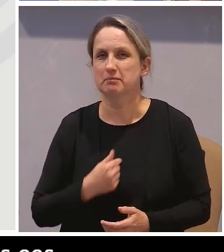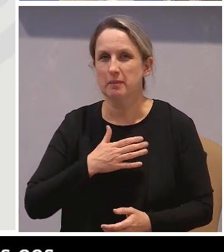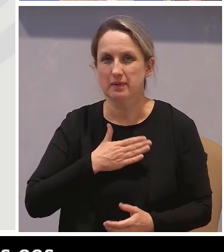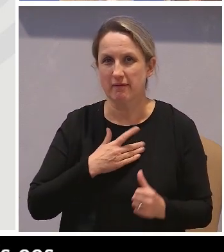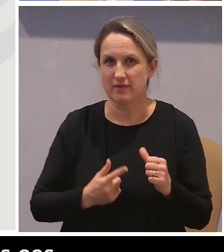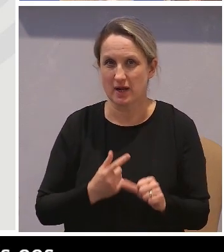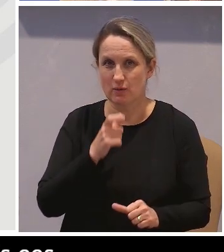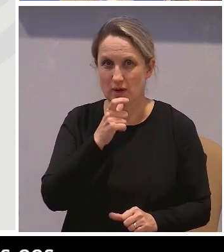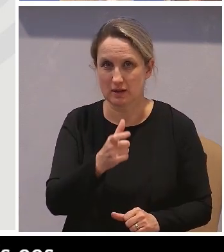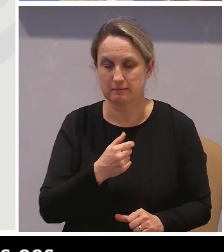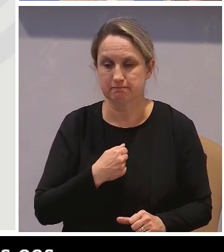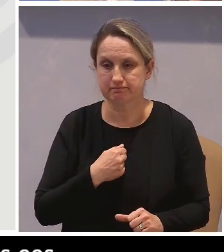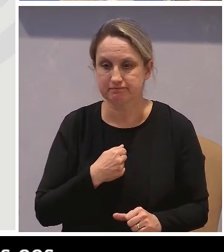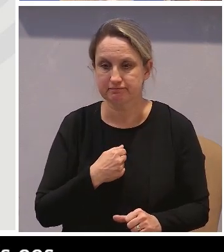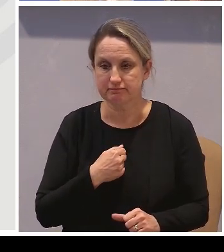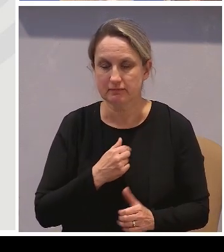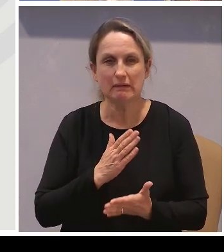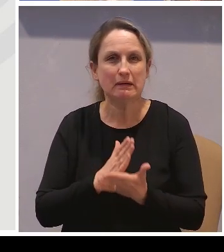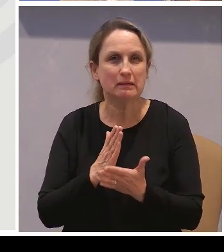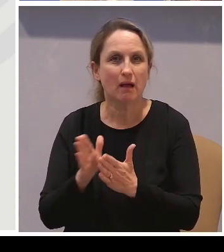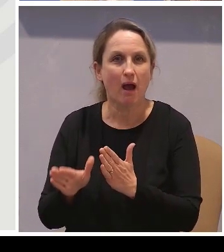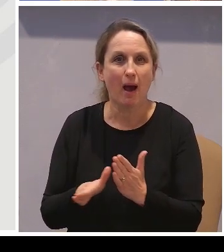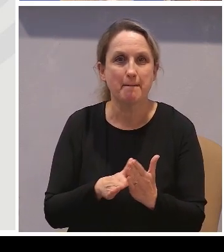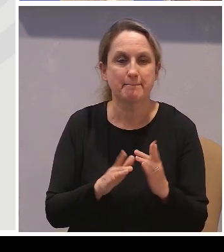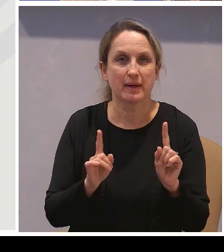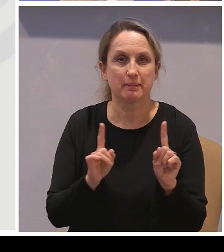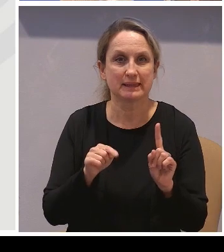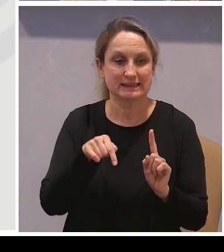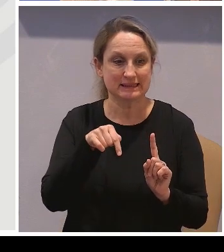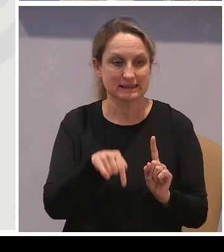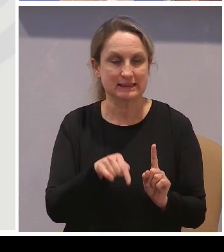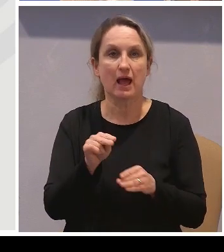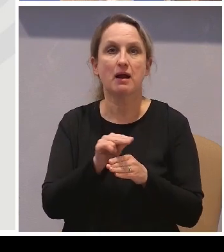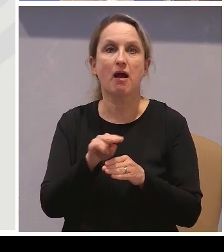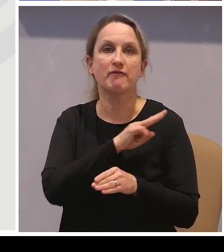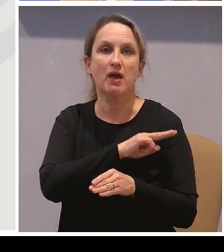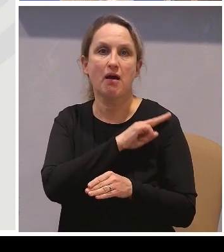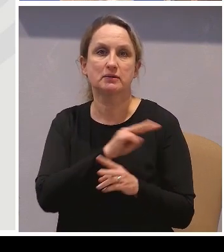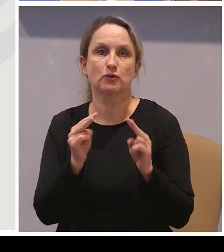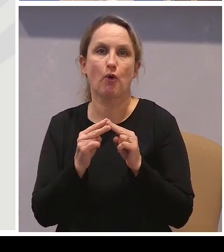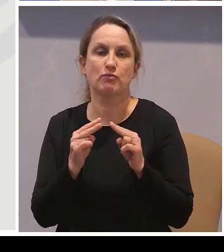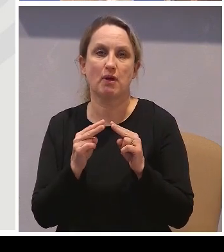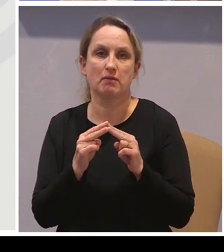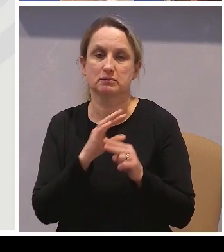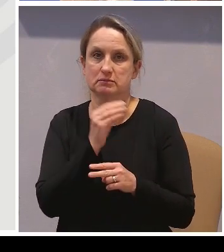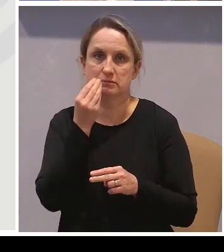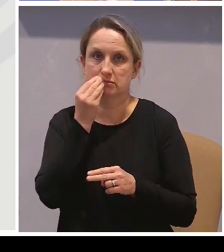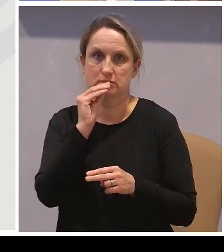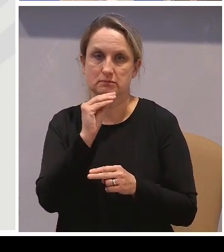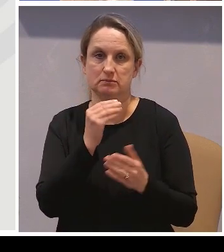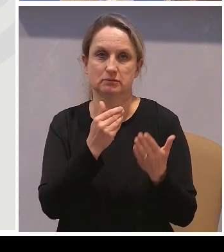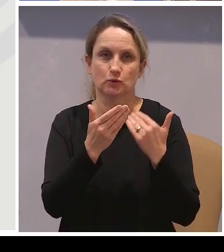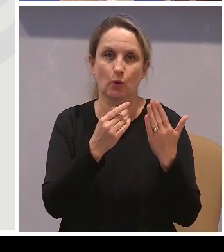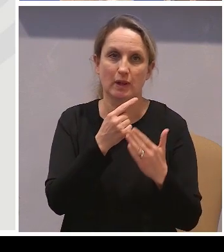et kindlasti aitab kontakt siinse I would also raviarstiga, like to kes siis emphasize that leiab it's good ja to have a suhtleb ja contact toetab seda